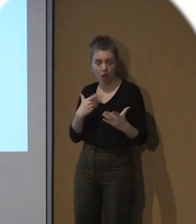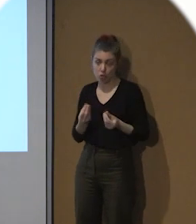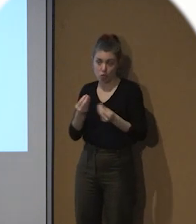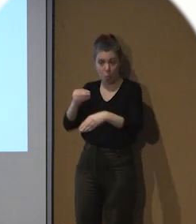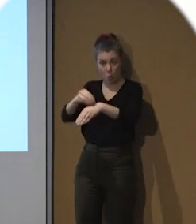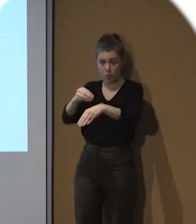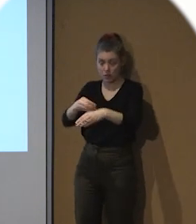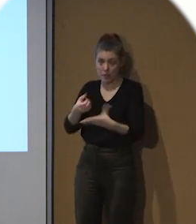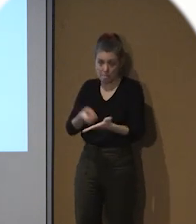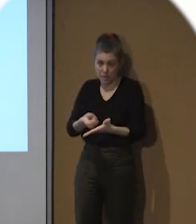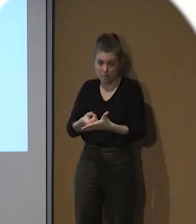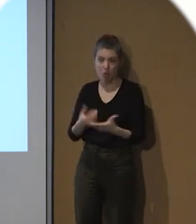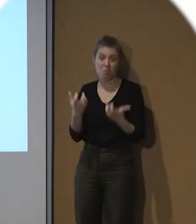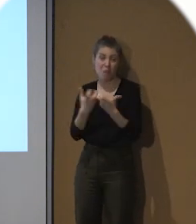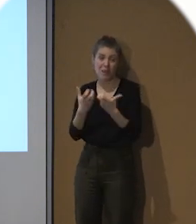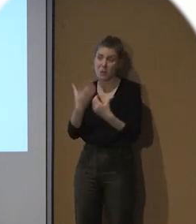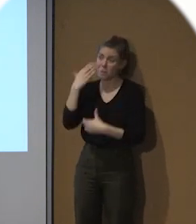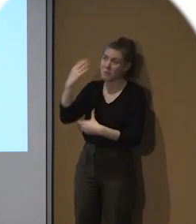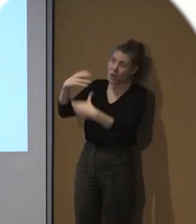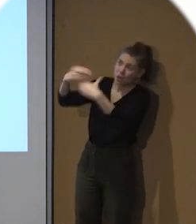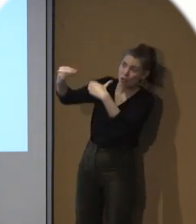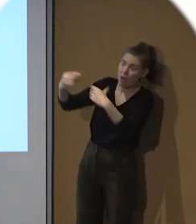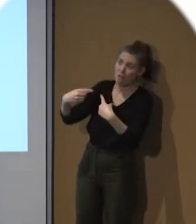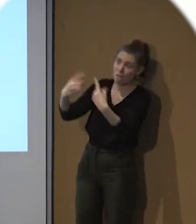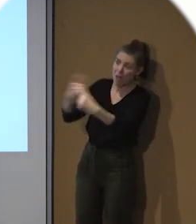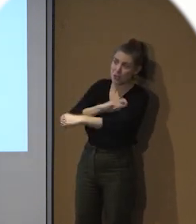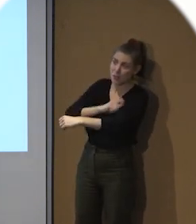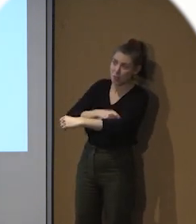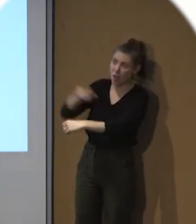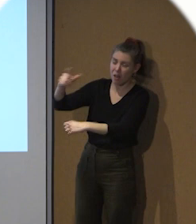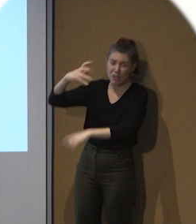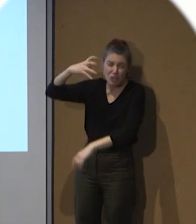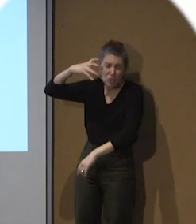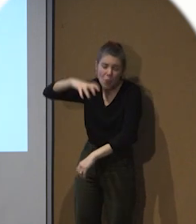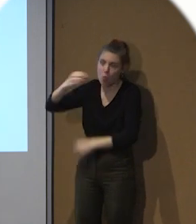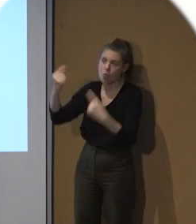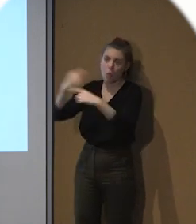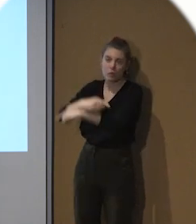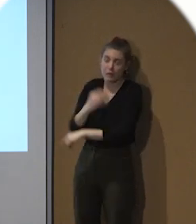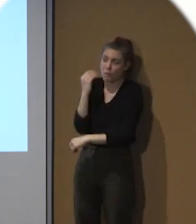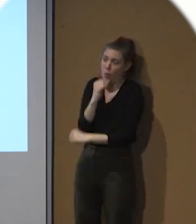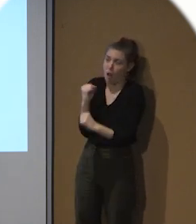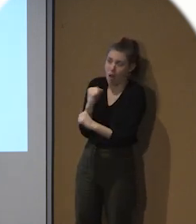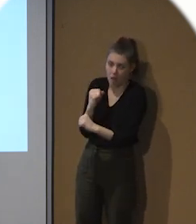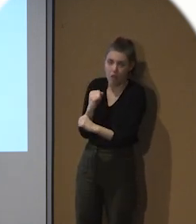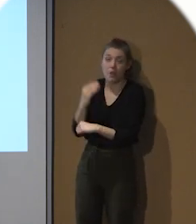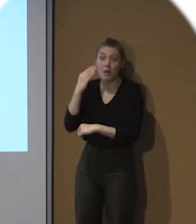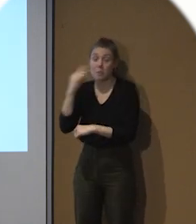La pratique lors de la chaleur et le froid. On sait que au-delà de 30 degrés ou en dessous de